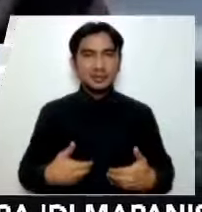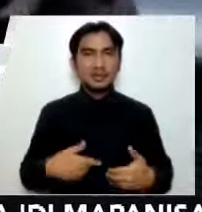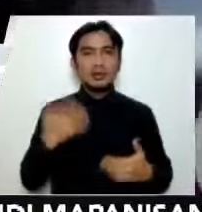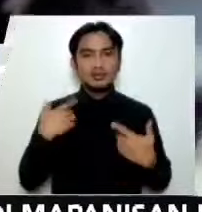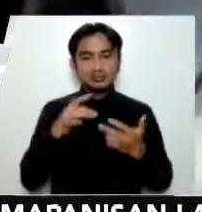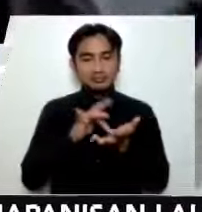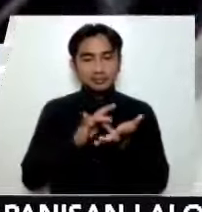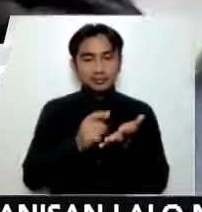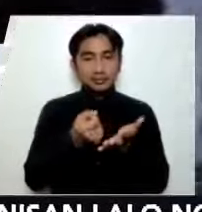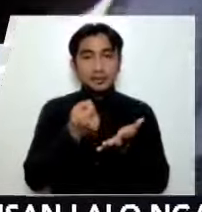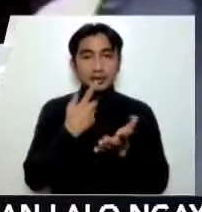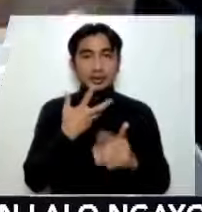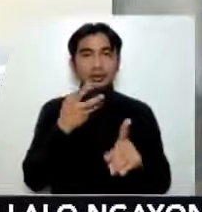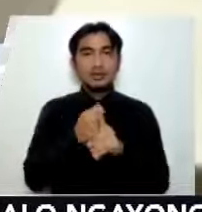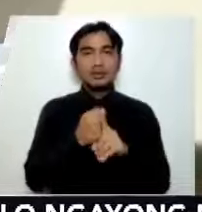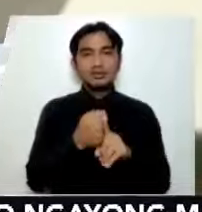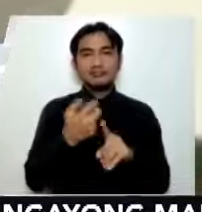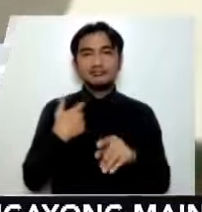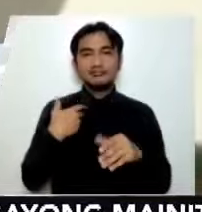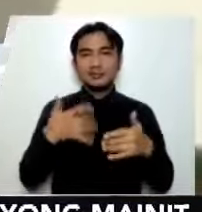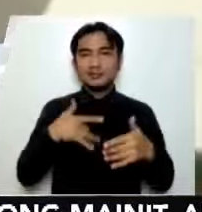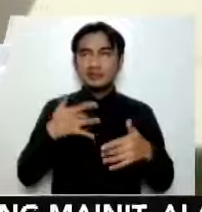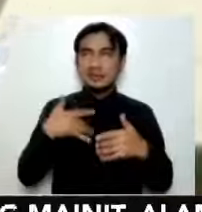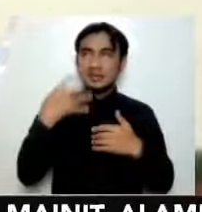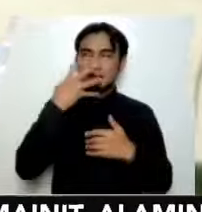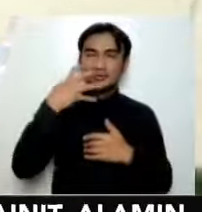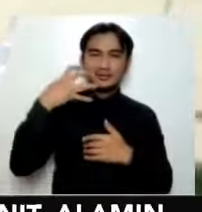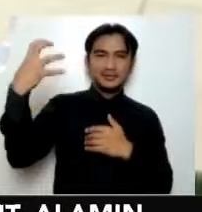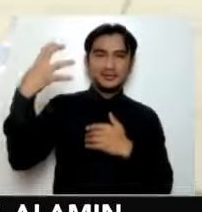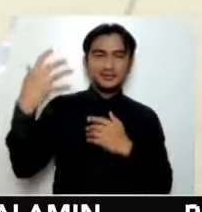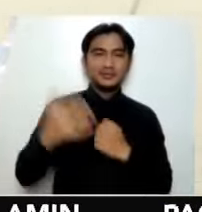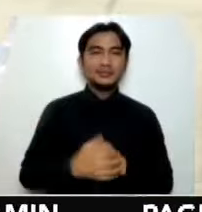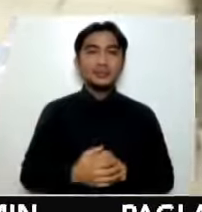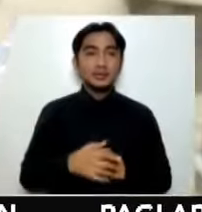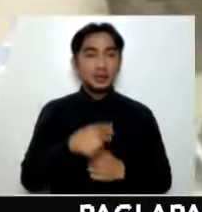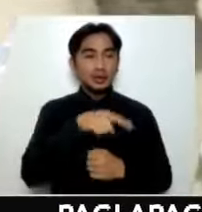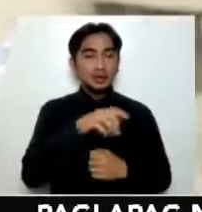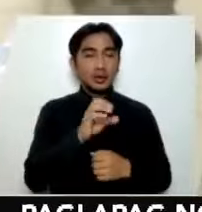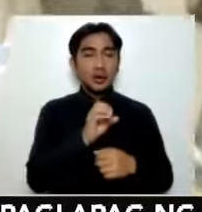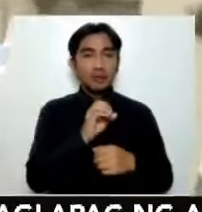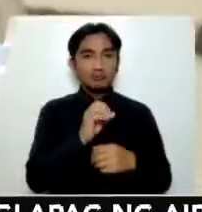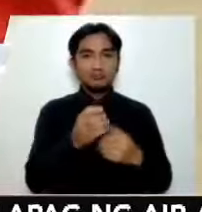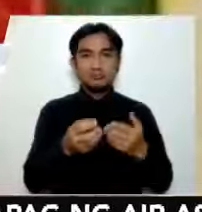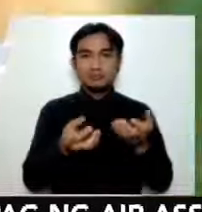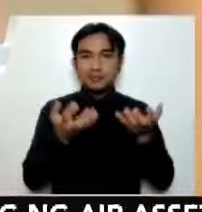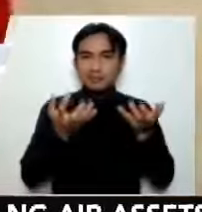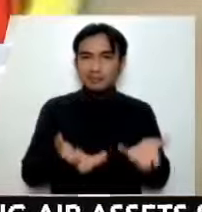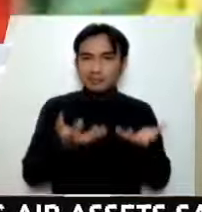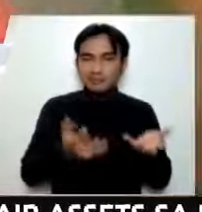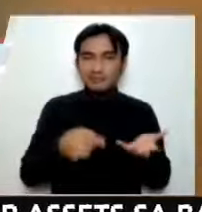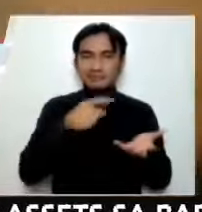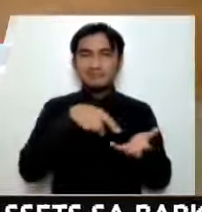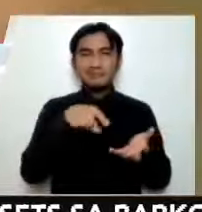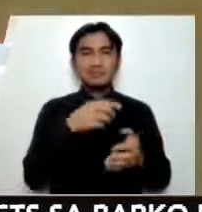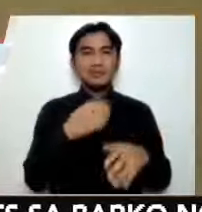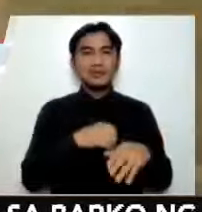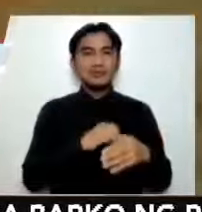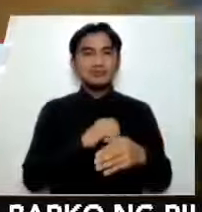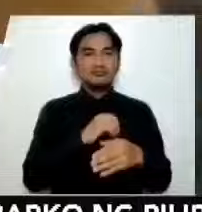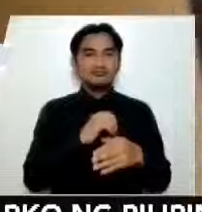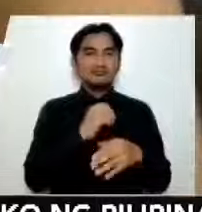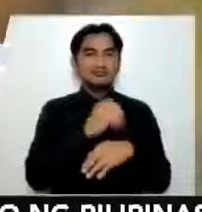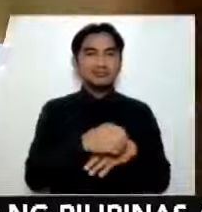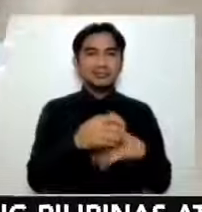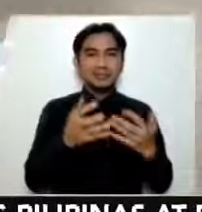epekto ng nararamdamang init ang mga obis o overweight mas mataas ang tansang mas makaipon ng body heat at ang